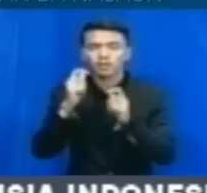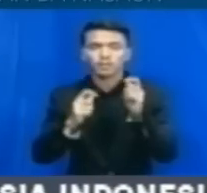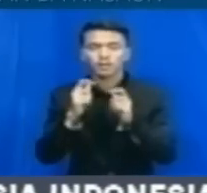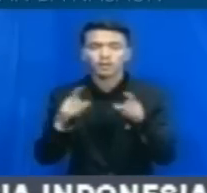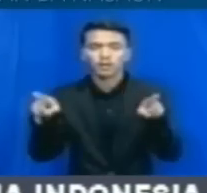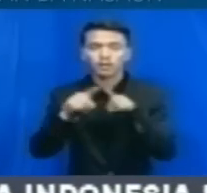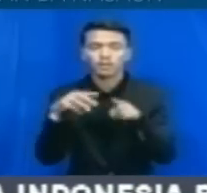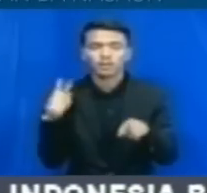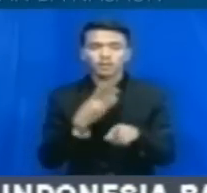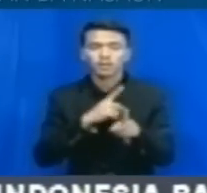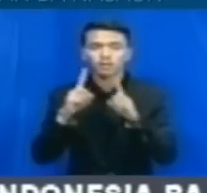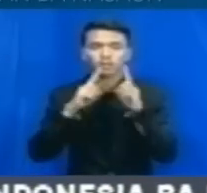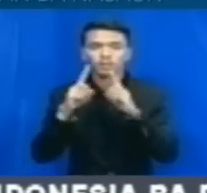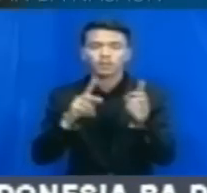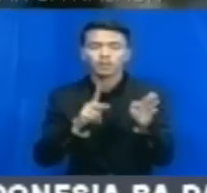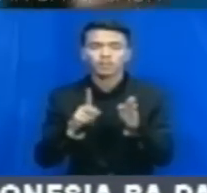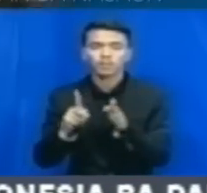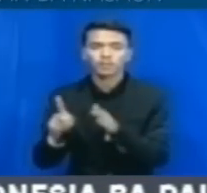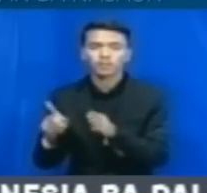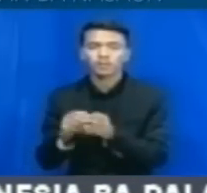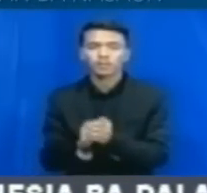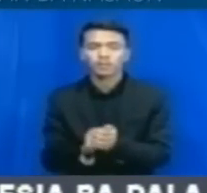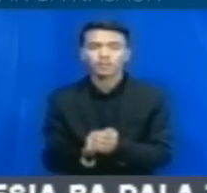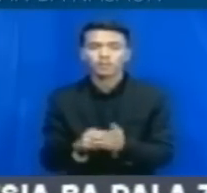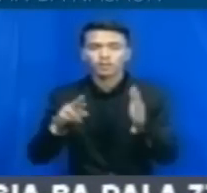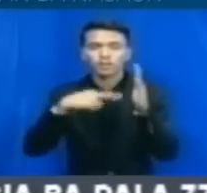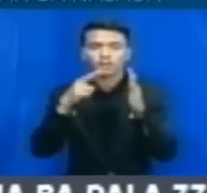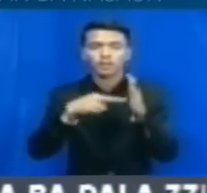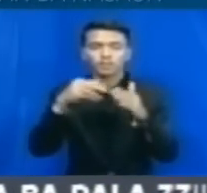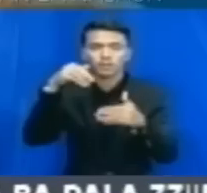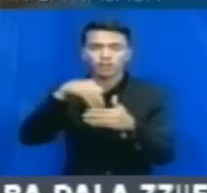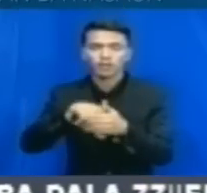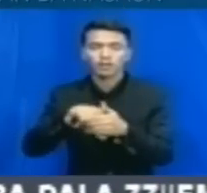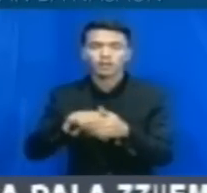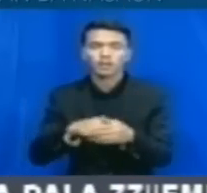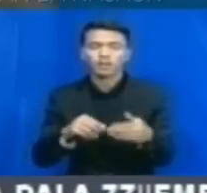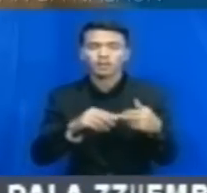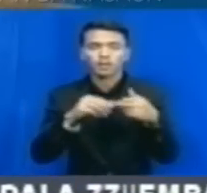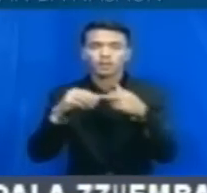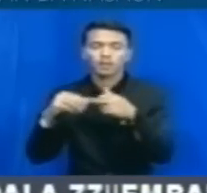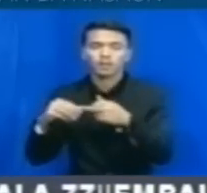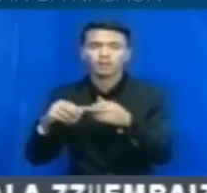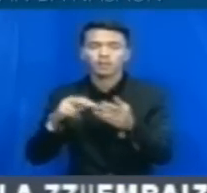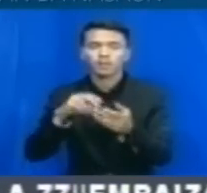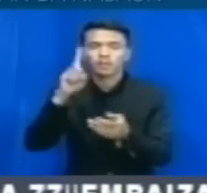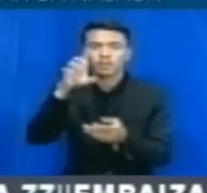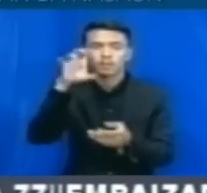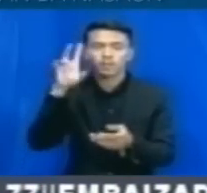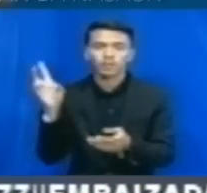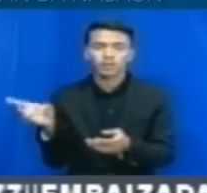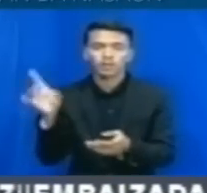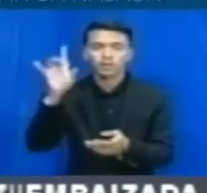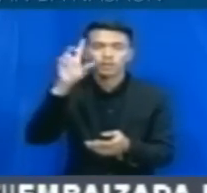semua itu kuliah kona bade proses benar. Tapi itu kuliah kona bade regla sir ni memang ialah. Lalu ya prinsip requisito ya 183 kuri proses